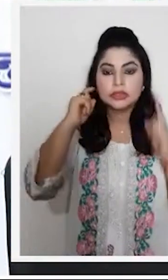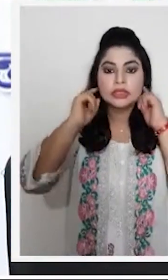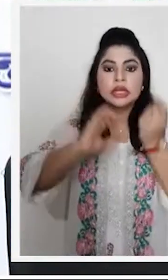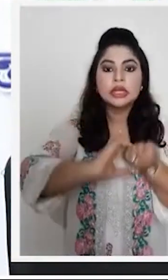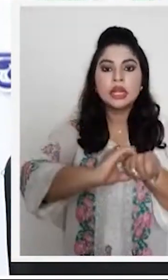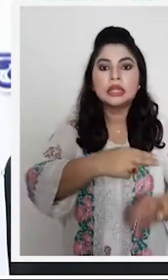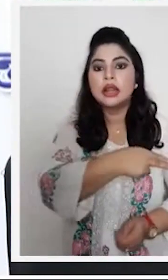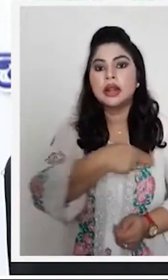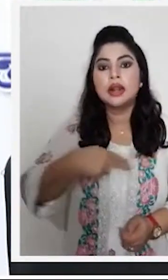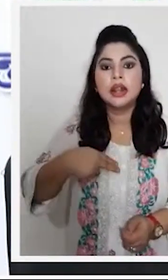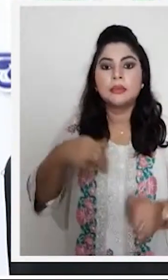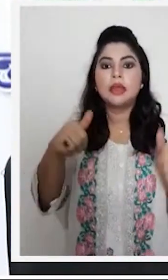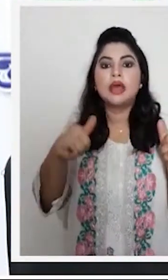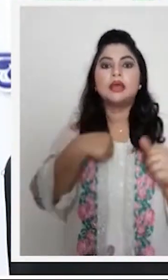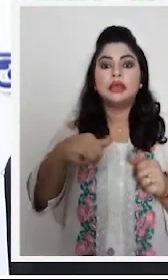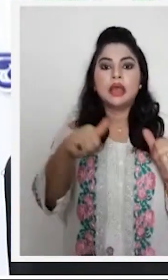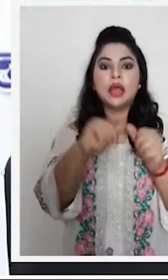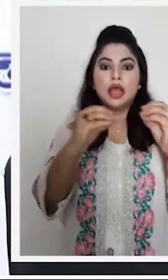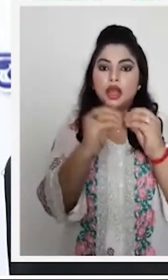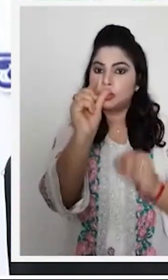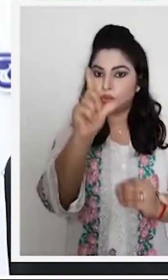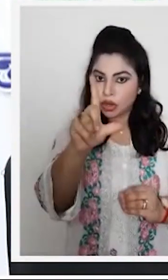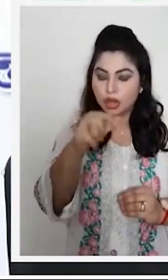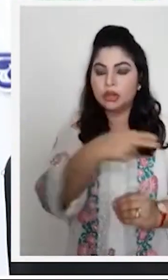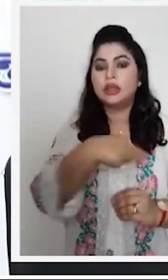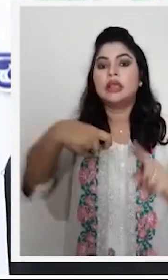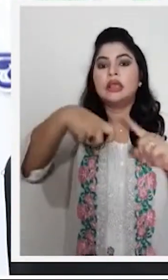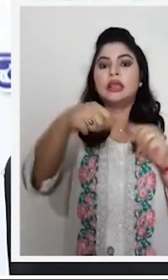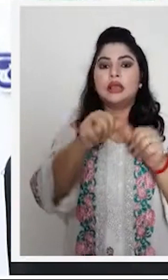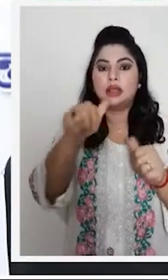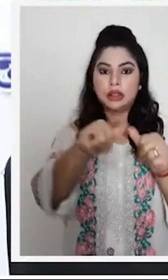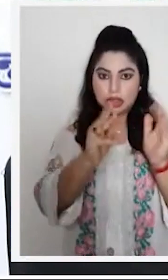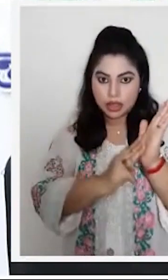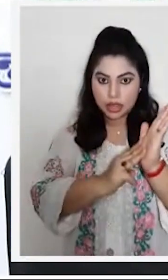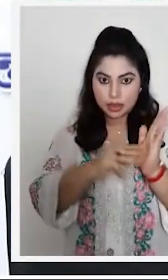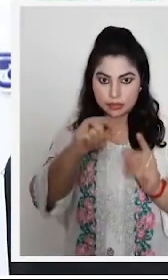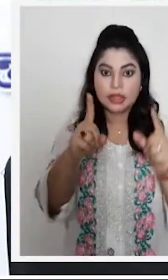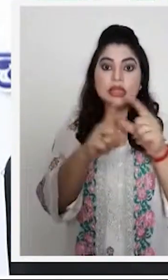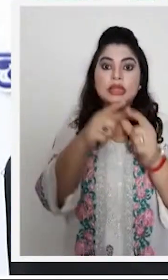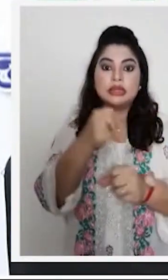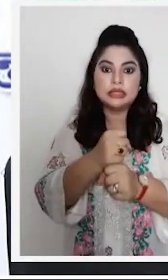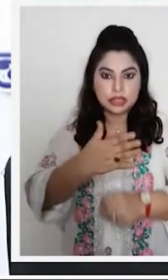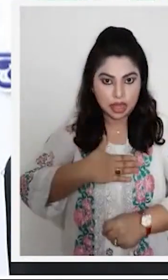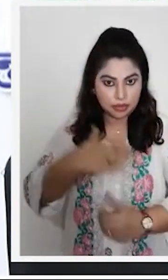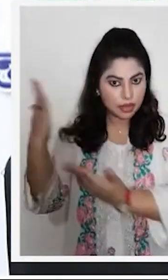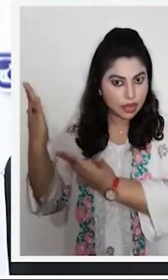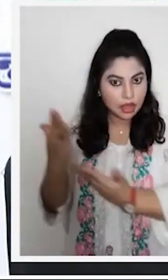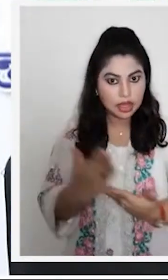এবং প্রিয় দেশবাসী, আমি অধ্যাপক ডাক্তার আবুল কালাম আজাদ, মহাপরিচালক স্বাস্থ্য